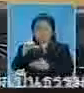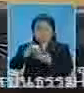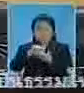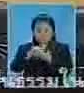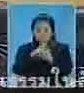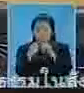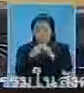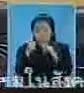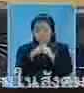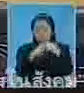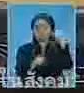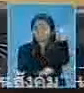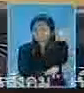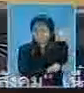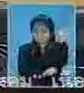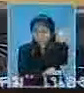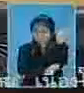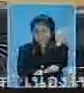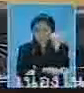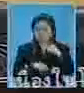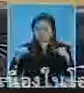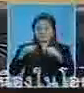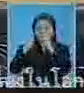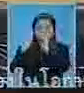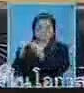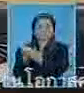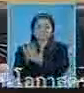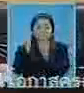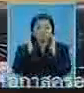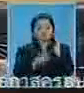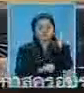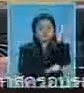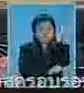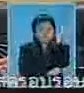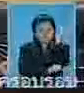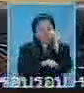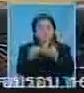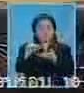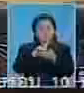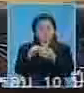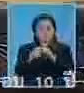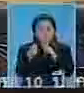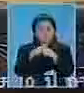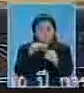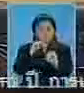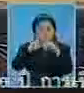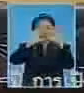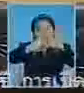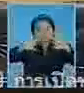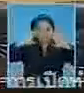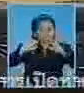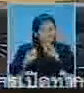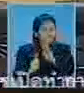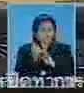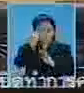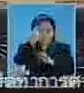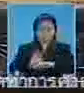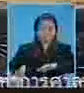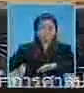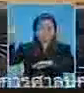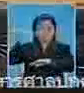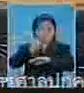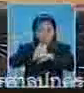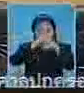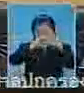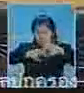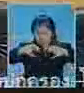นและความเหลื่อมล้ำและรัฐบาลนี้เนี่ยได้ผลักดันนโยบายตั้งแต่วันแรกของการเข้ามาเป็นรัฐบาลเป้าห